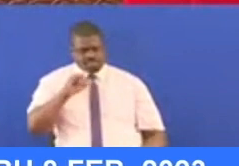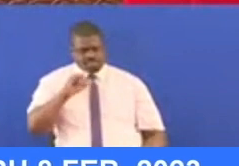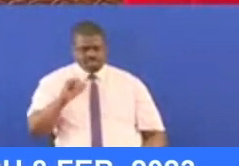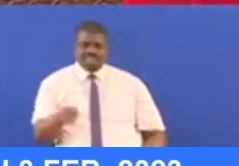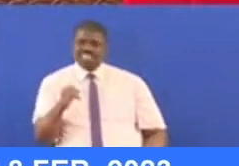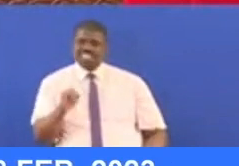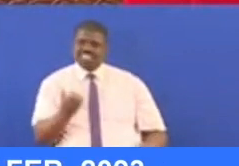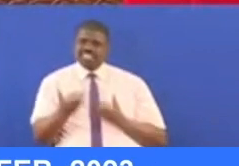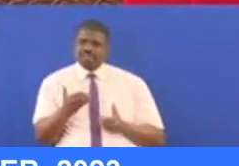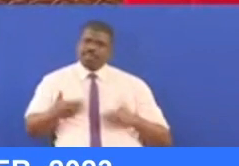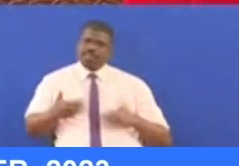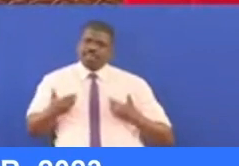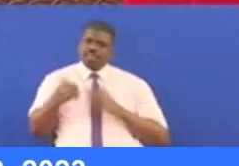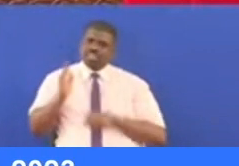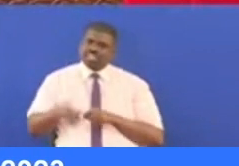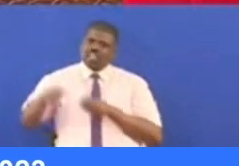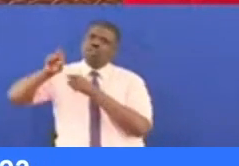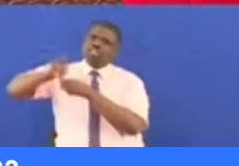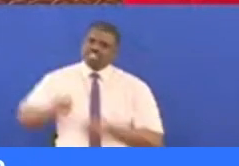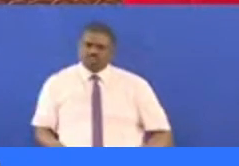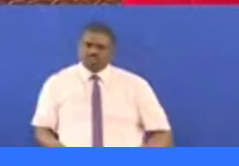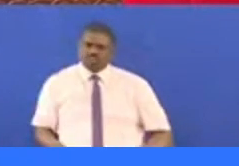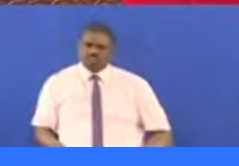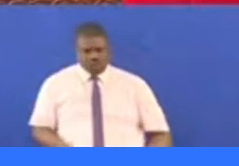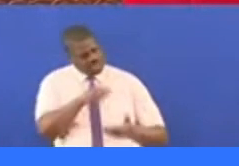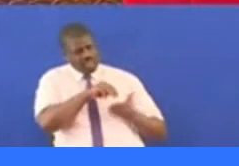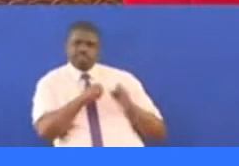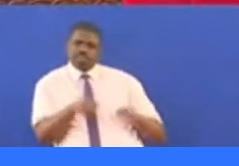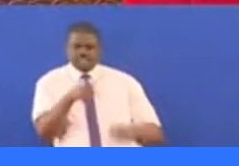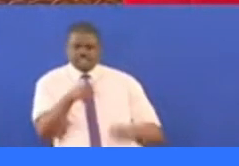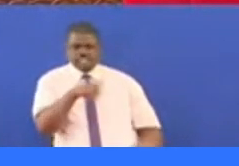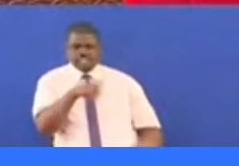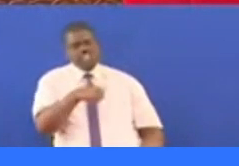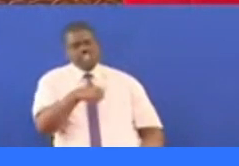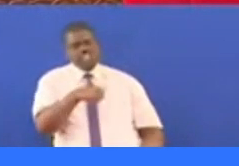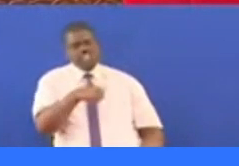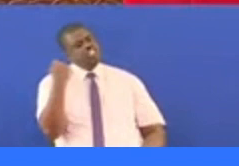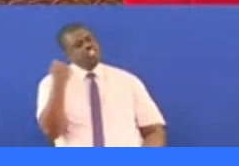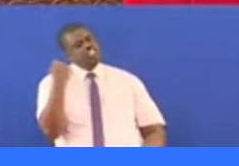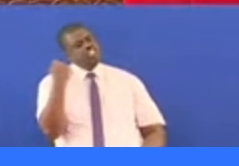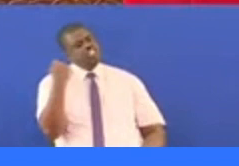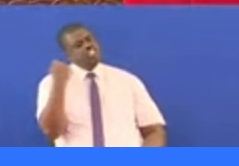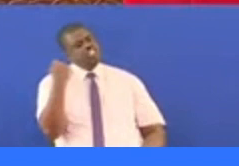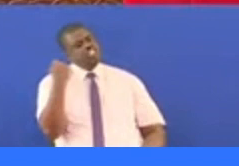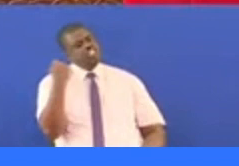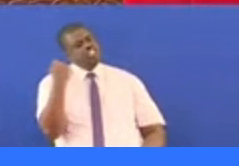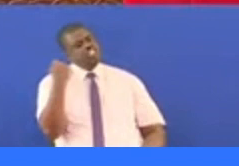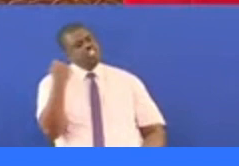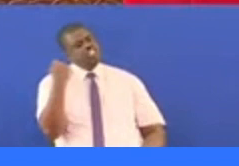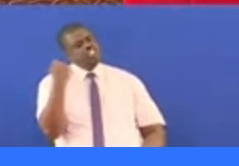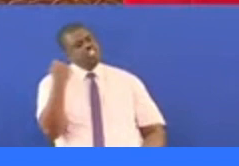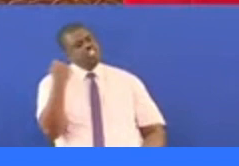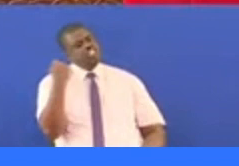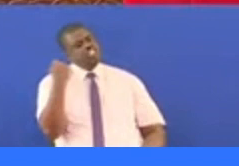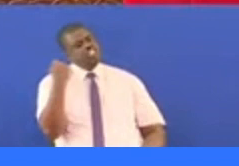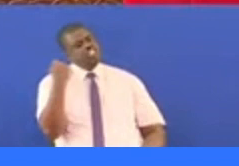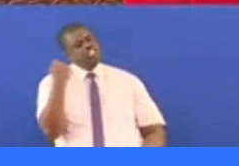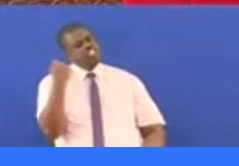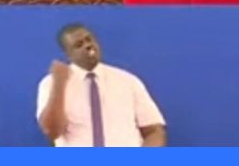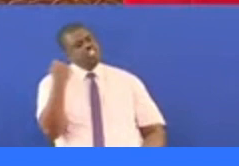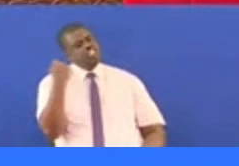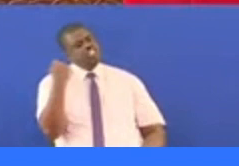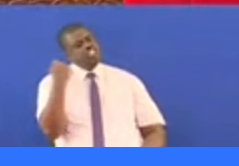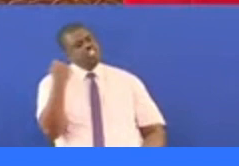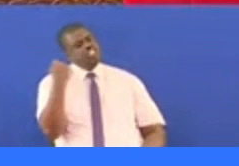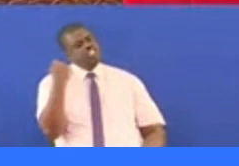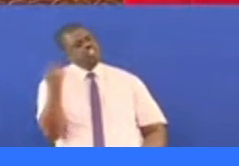majiji ambayo pengine yanapendelewa zaidi yakaongezewa na manispaa, shida iko wapi? Mheshimiwa Mwenyekiti, juzi tu hapa